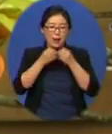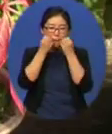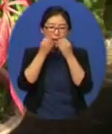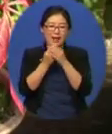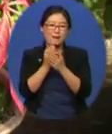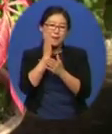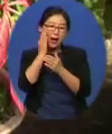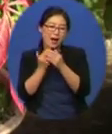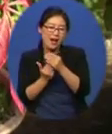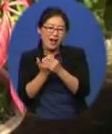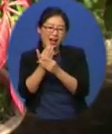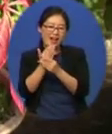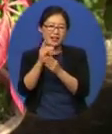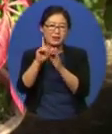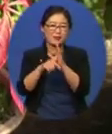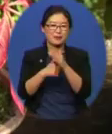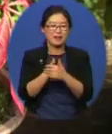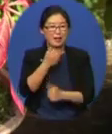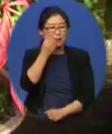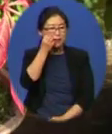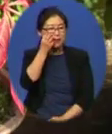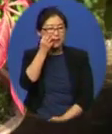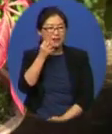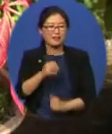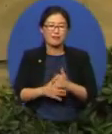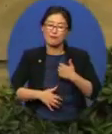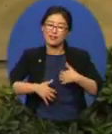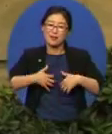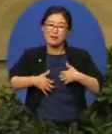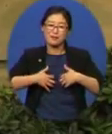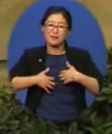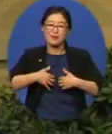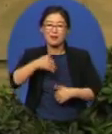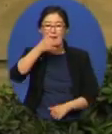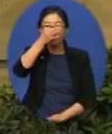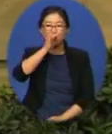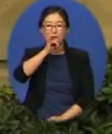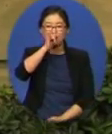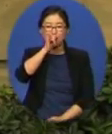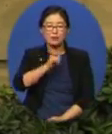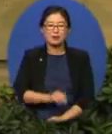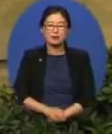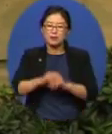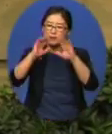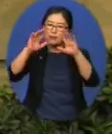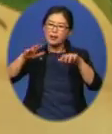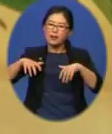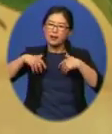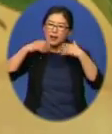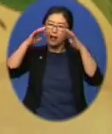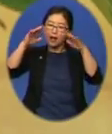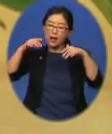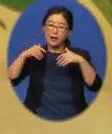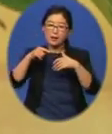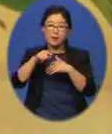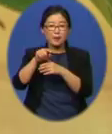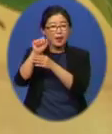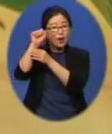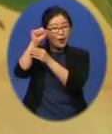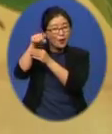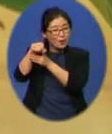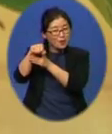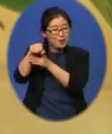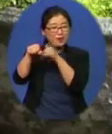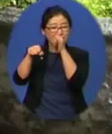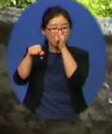참 신비하고 참 그 재밌고 보람을 느끼고 또 가을에 이 열매 문제는 역시